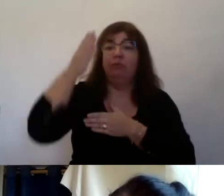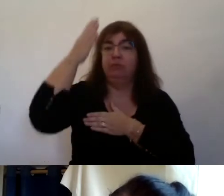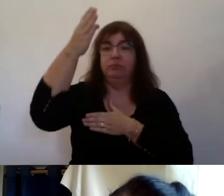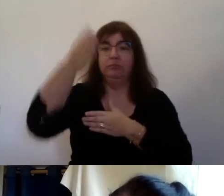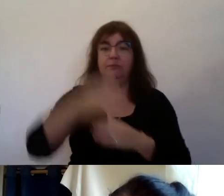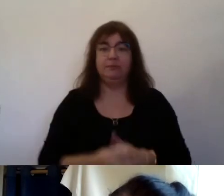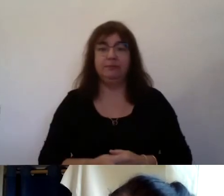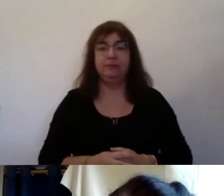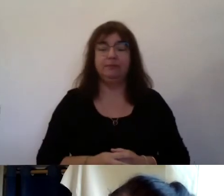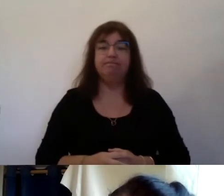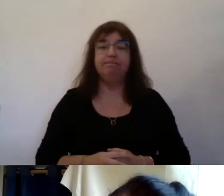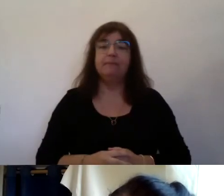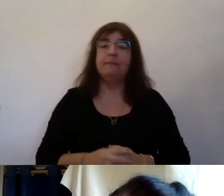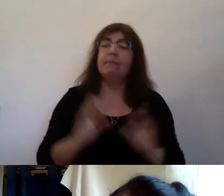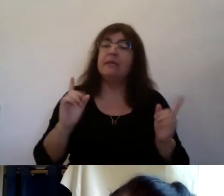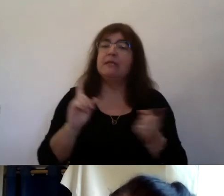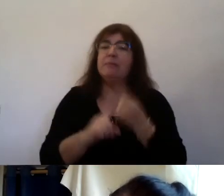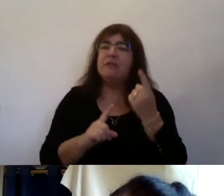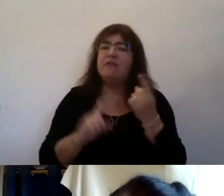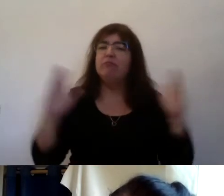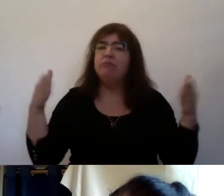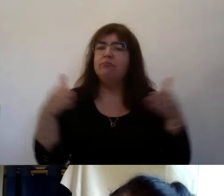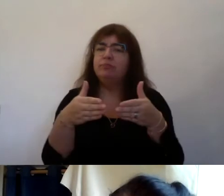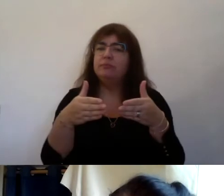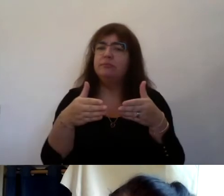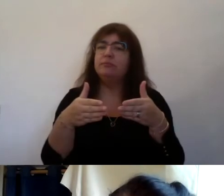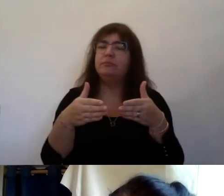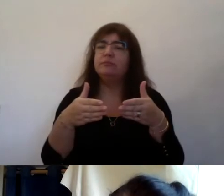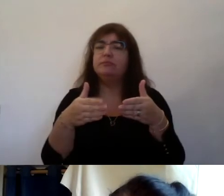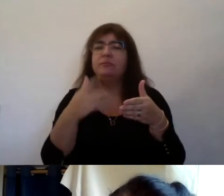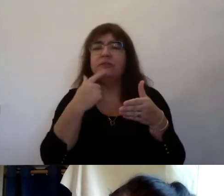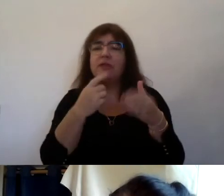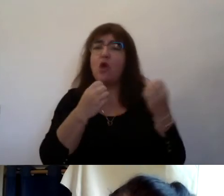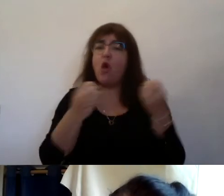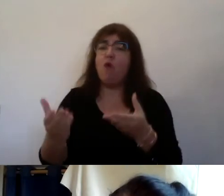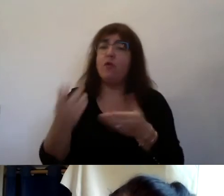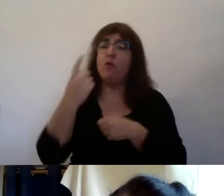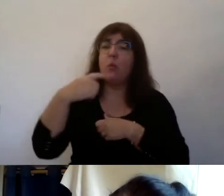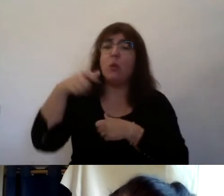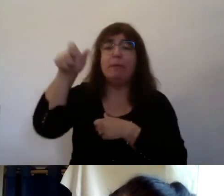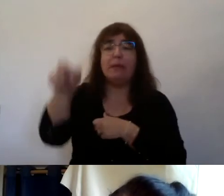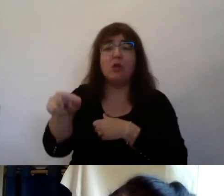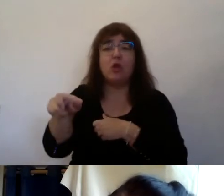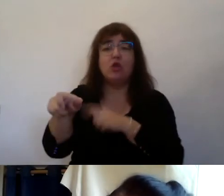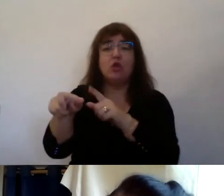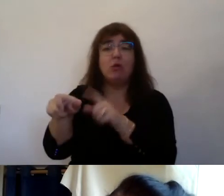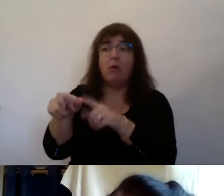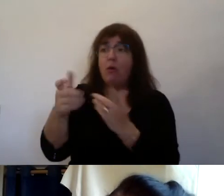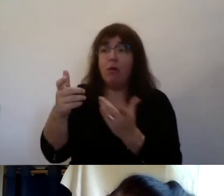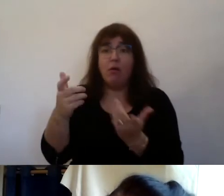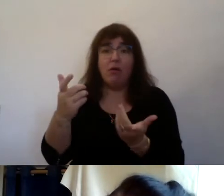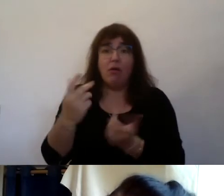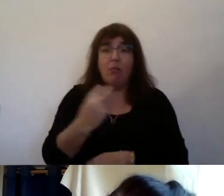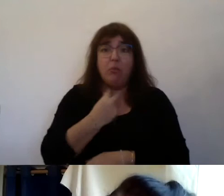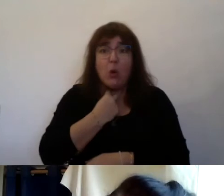Donc nous nous pencherons particulièrement sur les offres à destination des personnes empêchées ou ayant des difficultés à